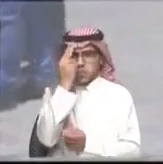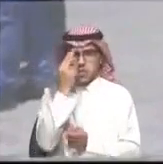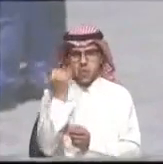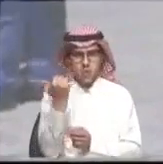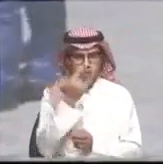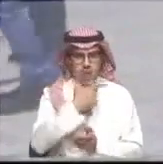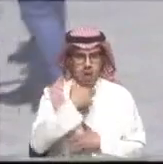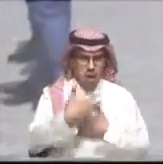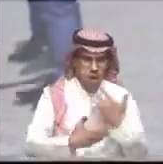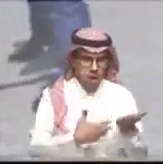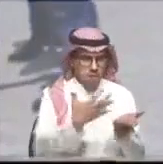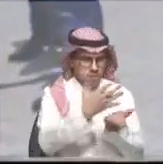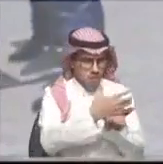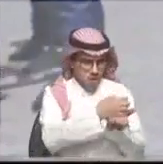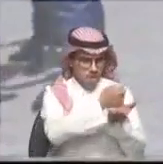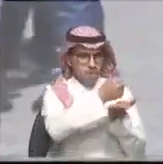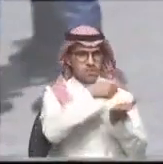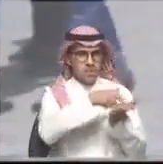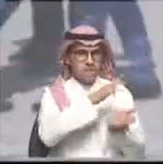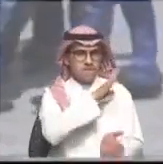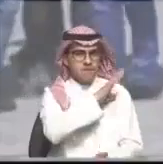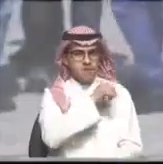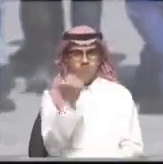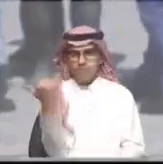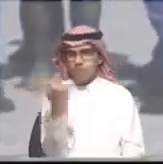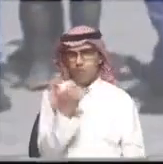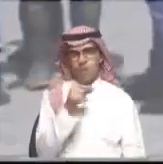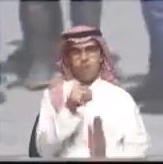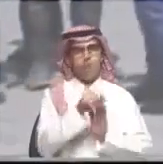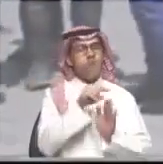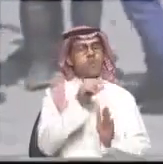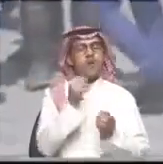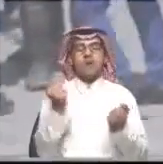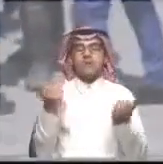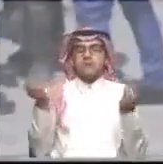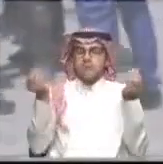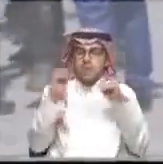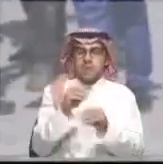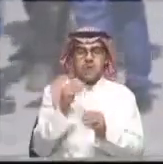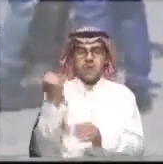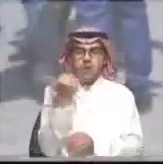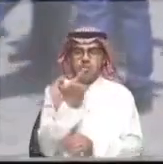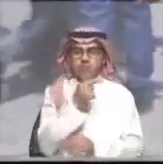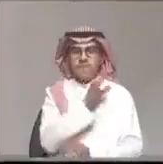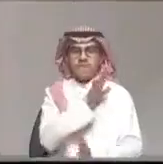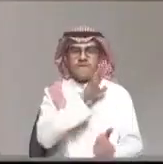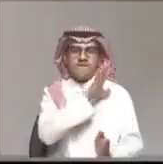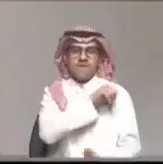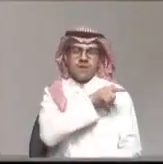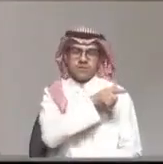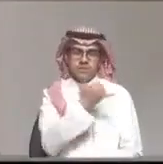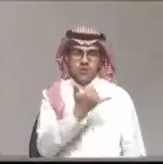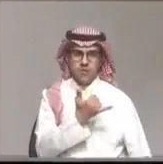السعودية واهتمامها بالقضية الفلسطينية باعتبارها القضية العربية الأولى على مستوى العالم العربي.